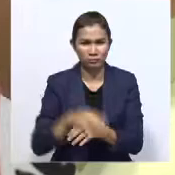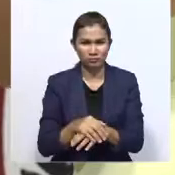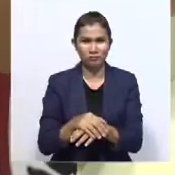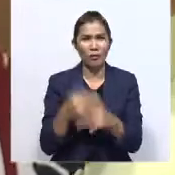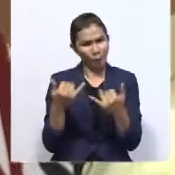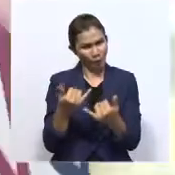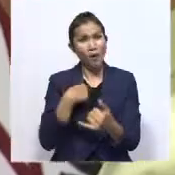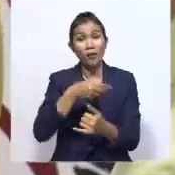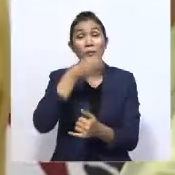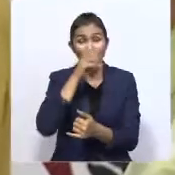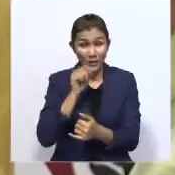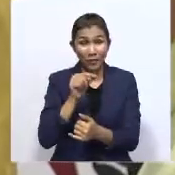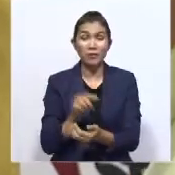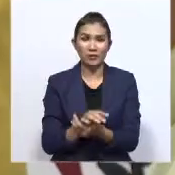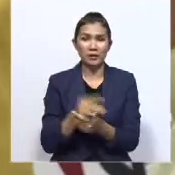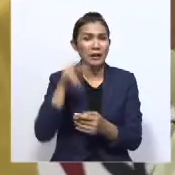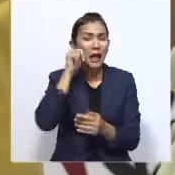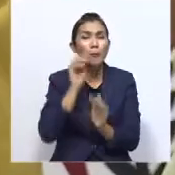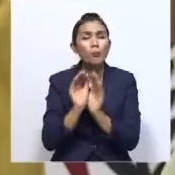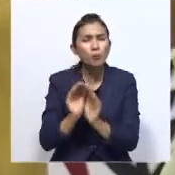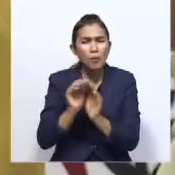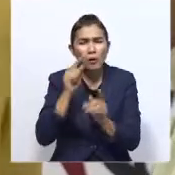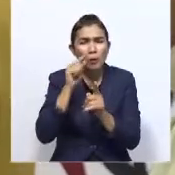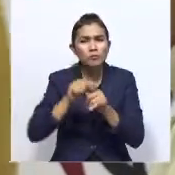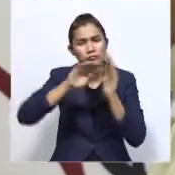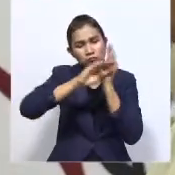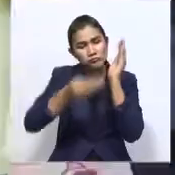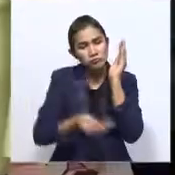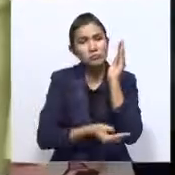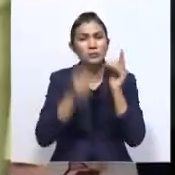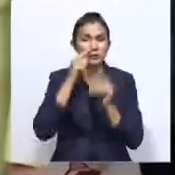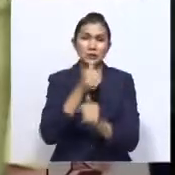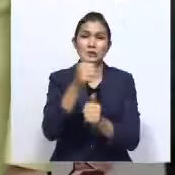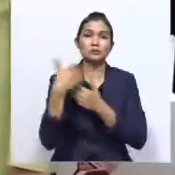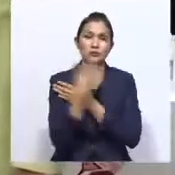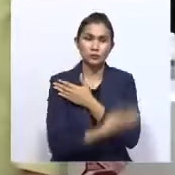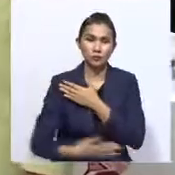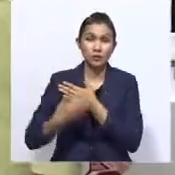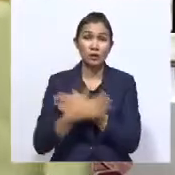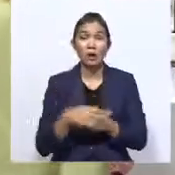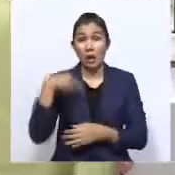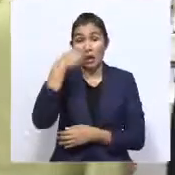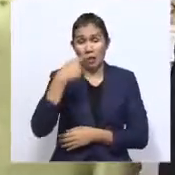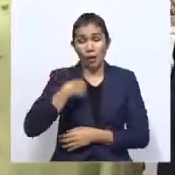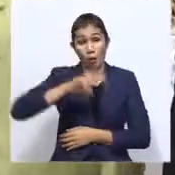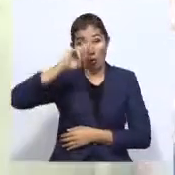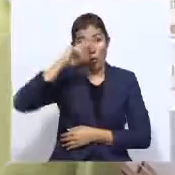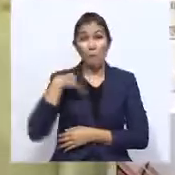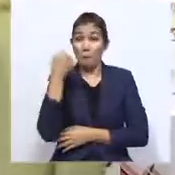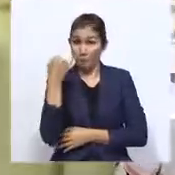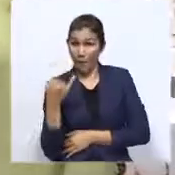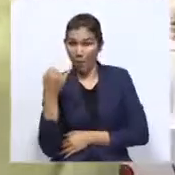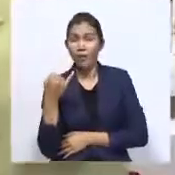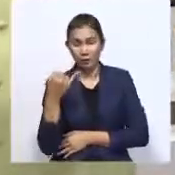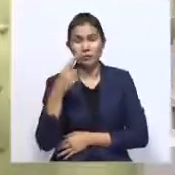ำฮันนี่ไซเดอร์นะฮะที่เป็นน้ำหมักบ่งน้ำผึ้งครับซึ่งก็ดีต่อสุขภาพโดยเฉพาะคนที่เป็นโรคภูมิแพ้นะครับก็ทำให้นายกรัฐมนต